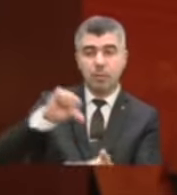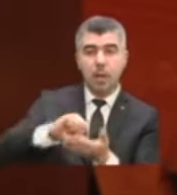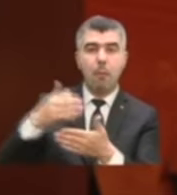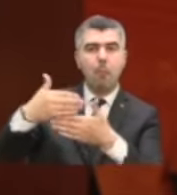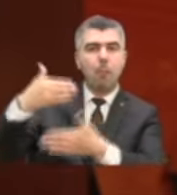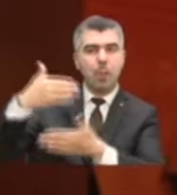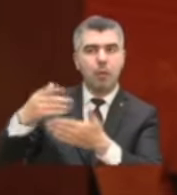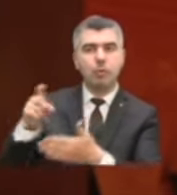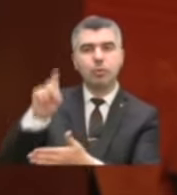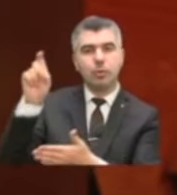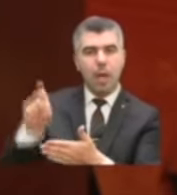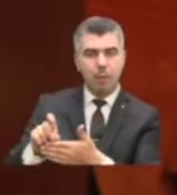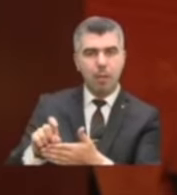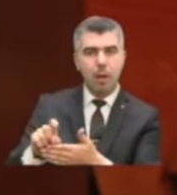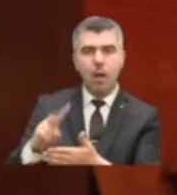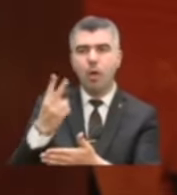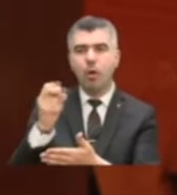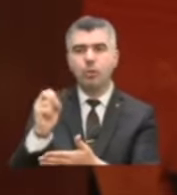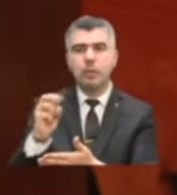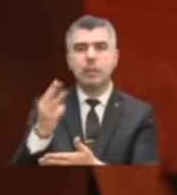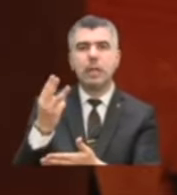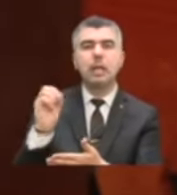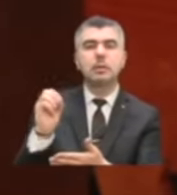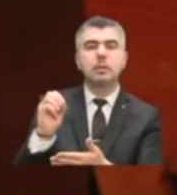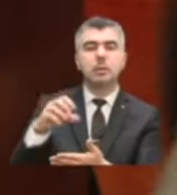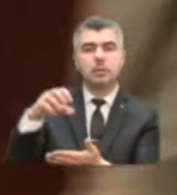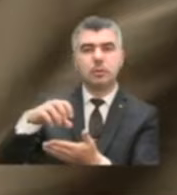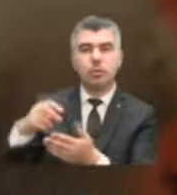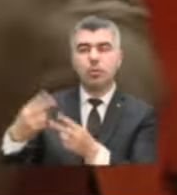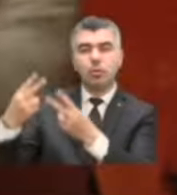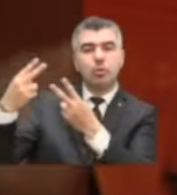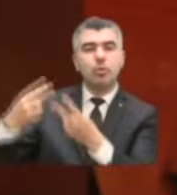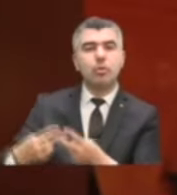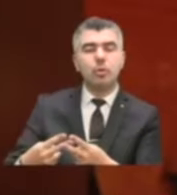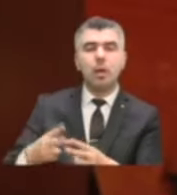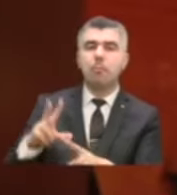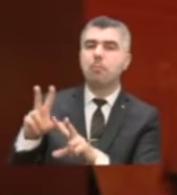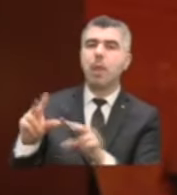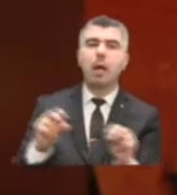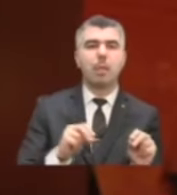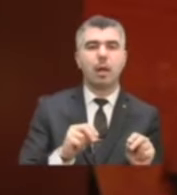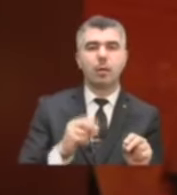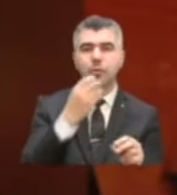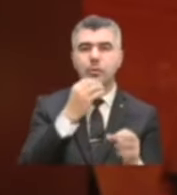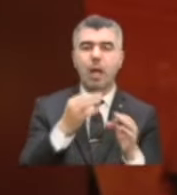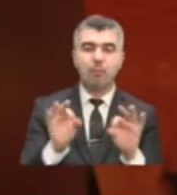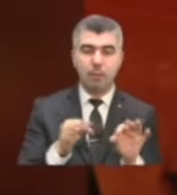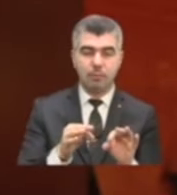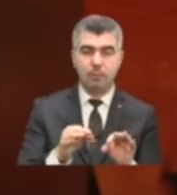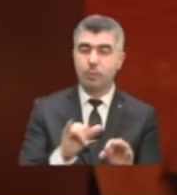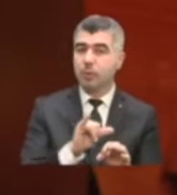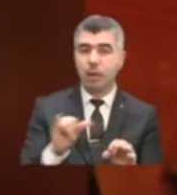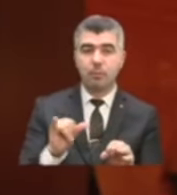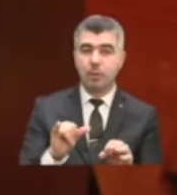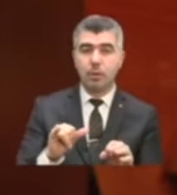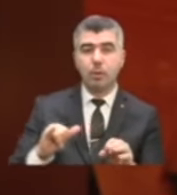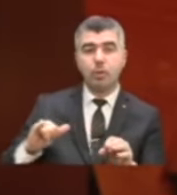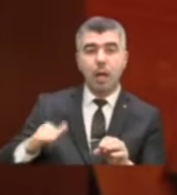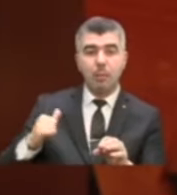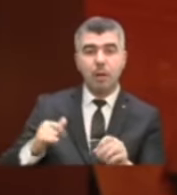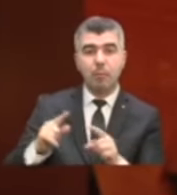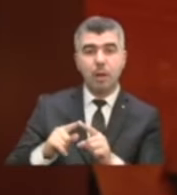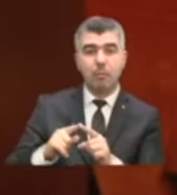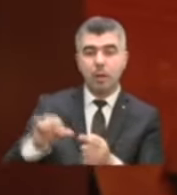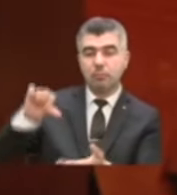معينه، كتبقى واحد الاقليم فيه 20 30 40 جماعه، كيجيو 40 جماعه كيقول لك حتى حنا خصنا ديور الشباب، في الوقت اللي كيكون الشباب فقط